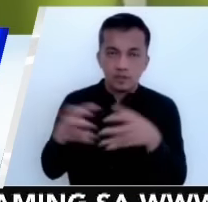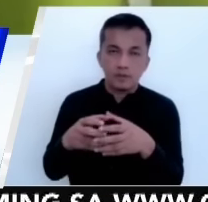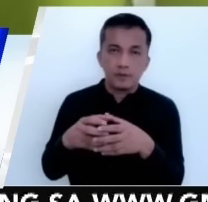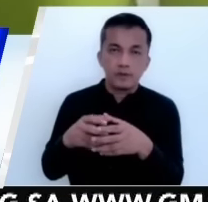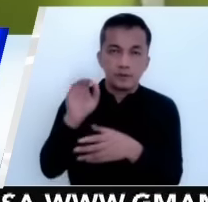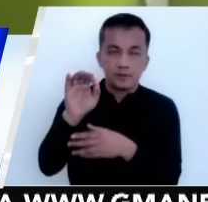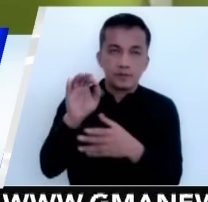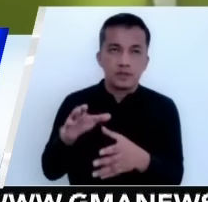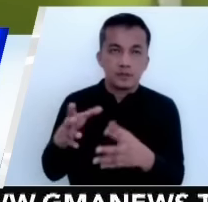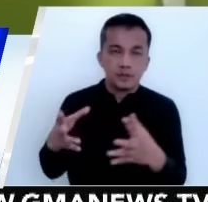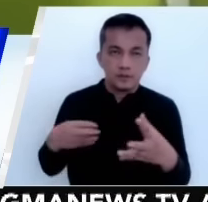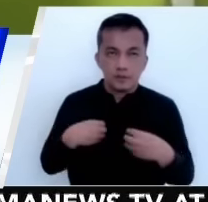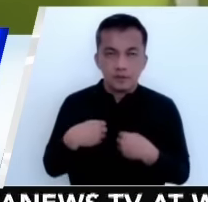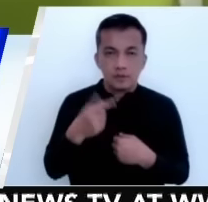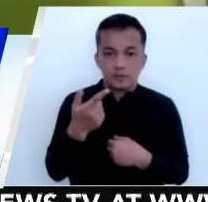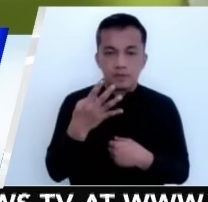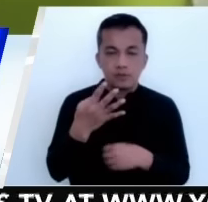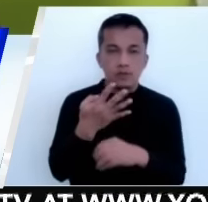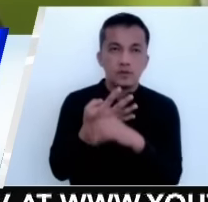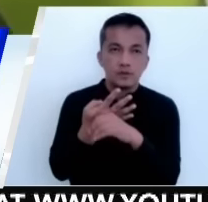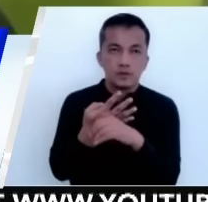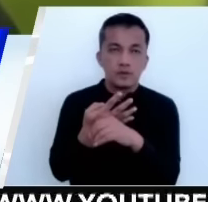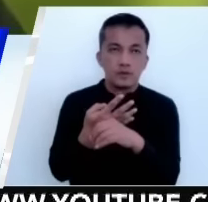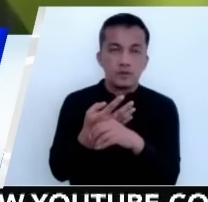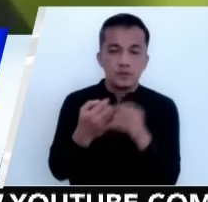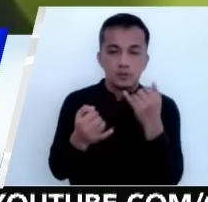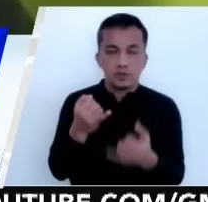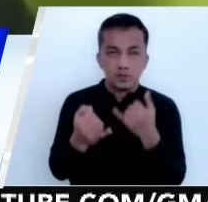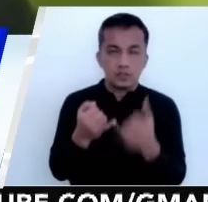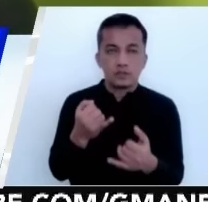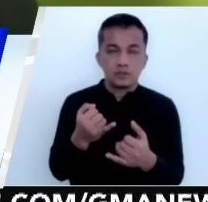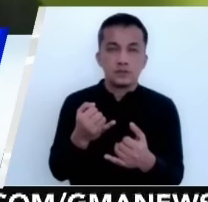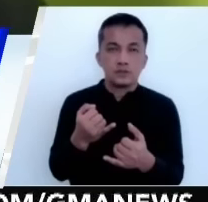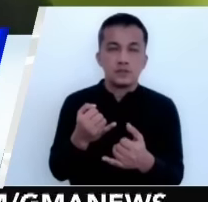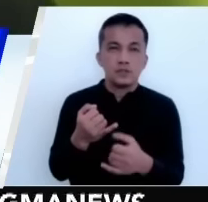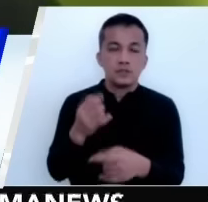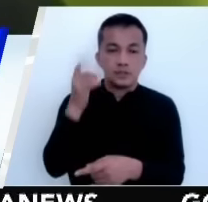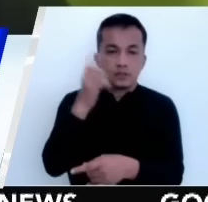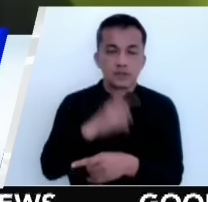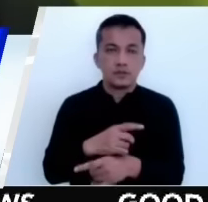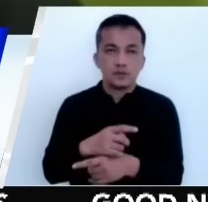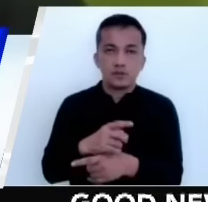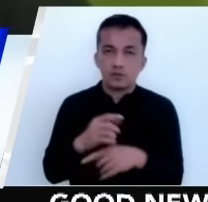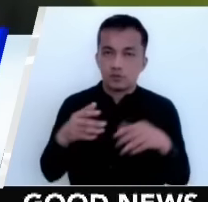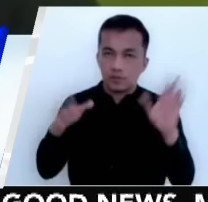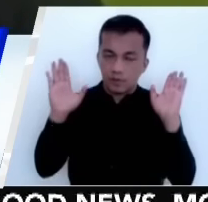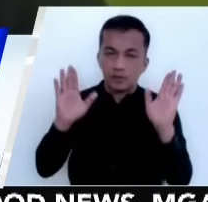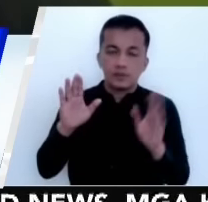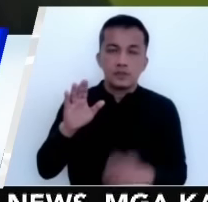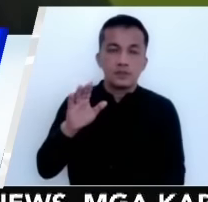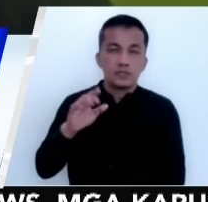silang 24 oras na ultimatum mula sa PNP upang sumuko si Kibuloy.